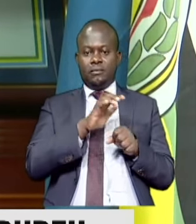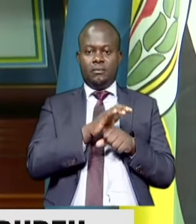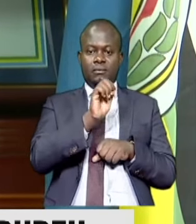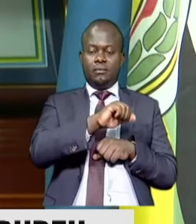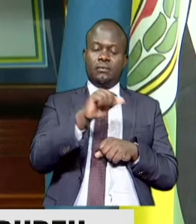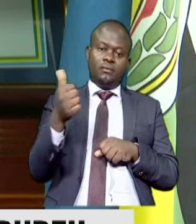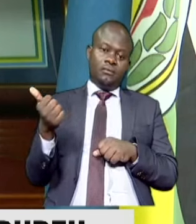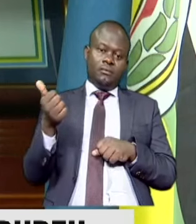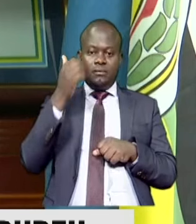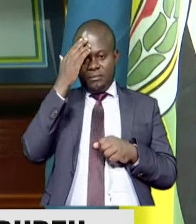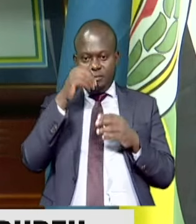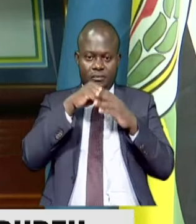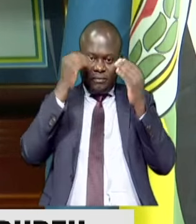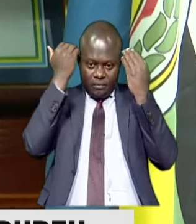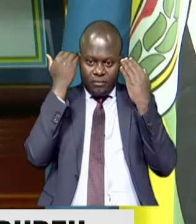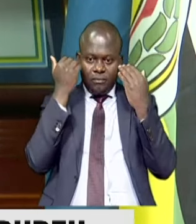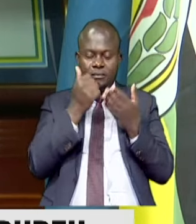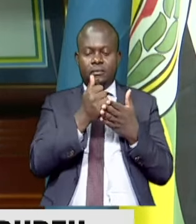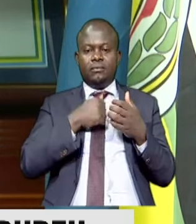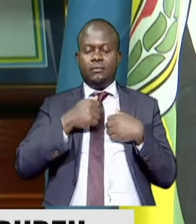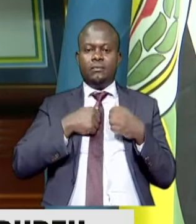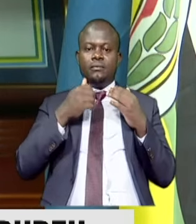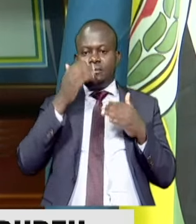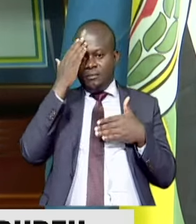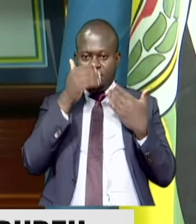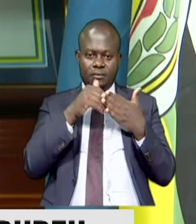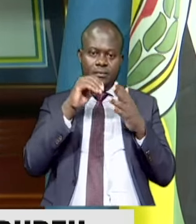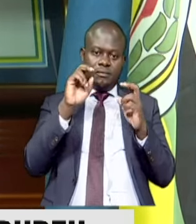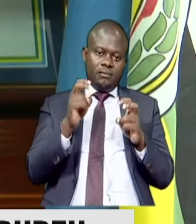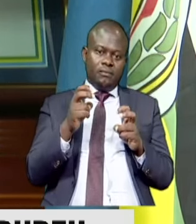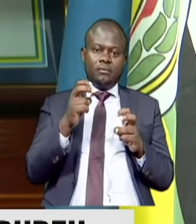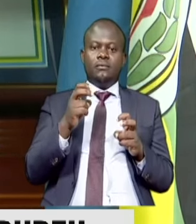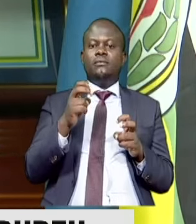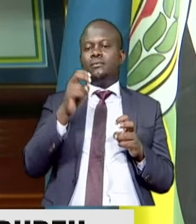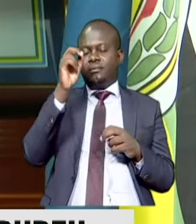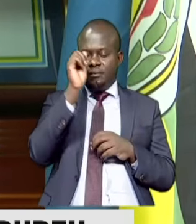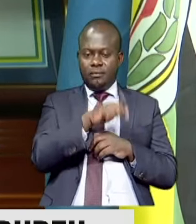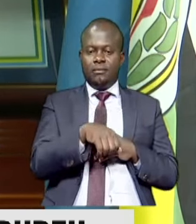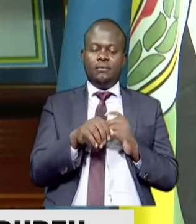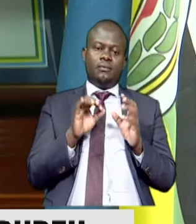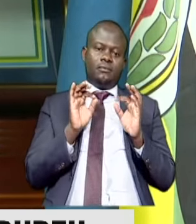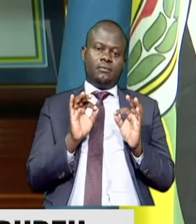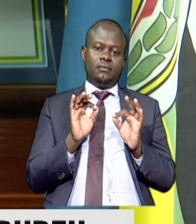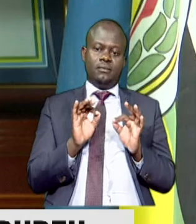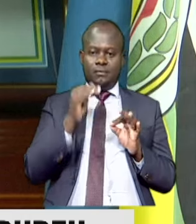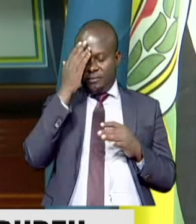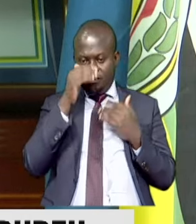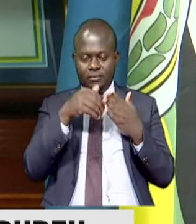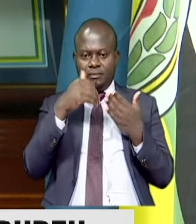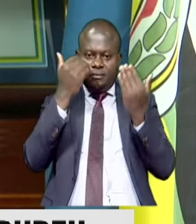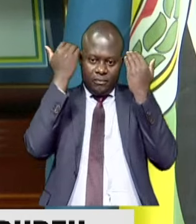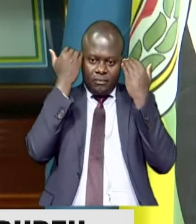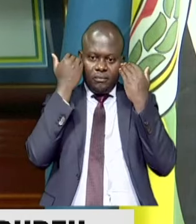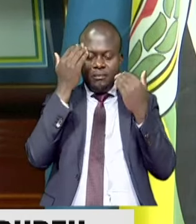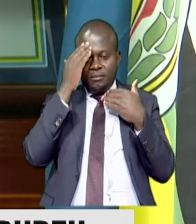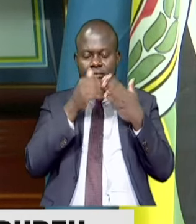ko turi mu butabera turafasha abanyarwanda kugira ngo umuryango nyarwanda urusheho gutungana kugira ngo habe ubutabera kugira